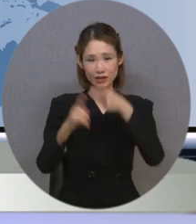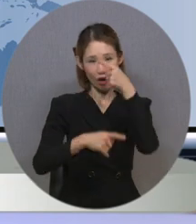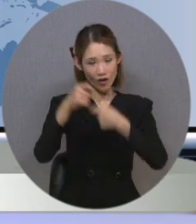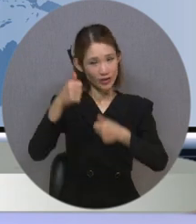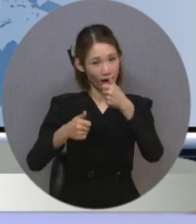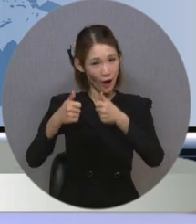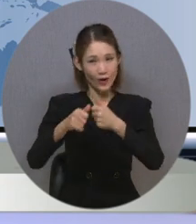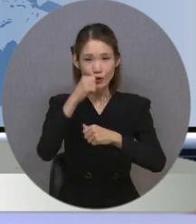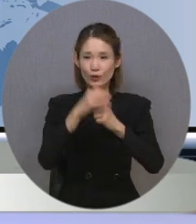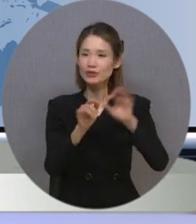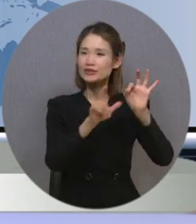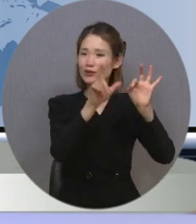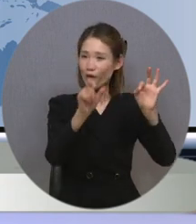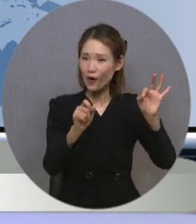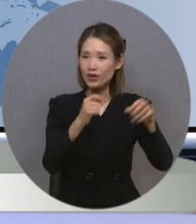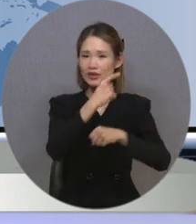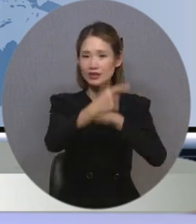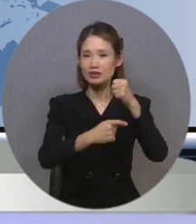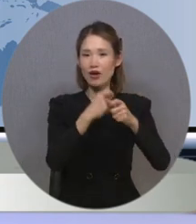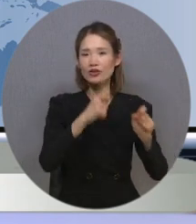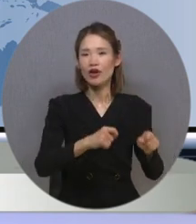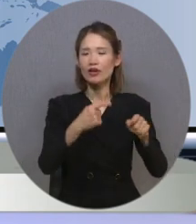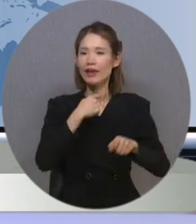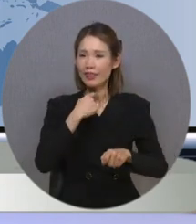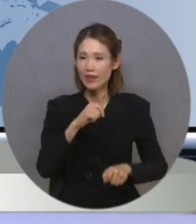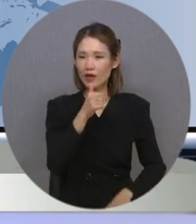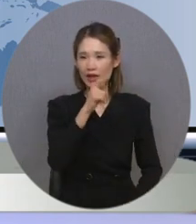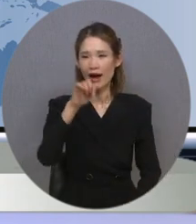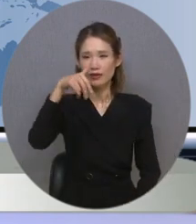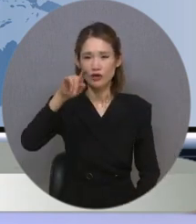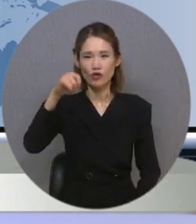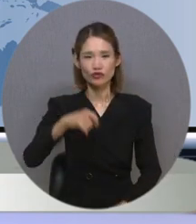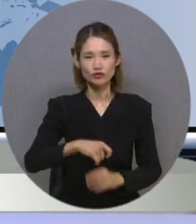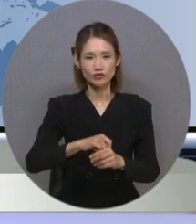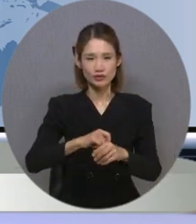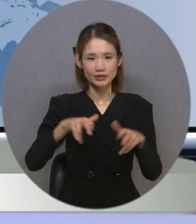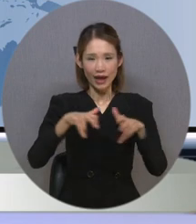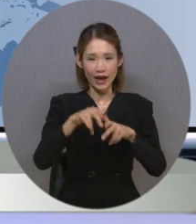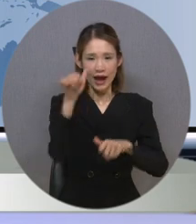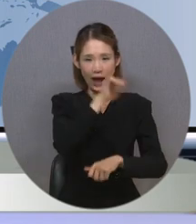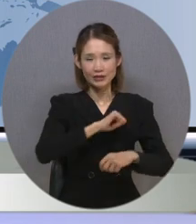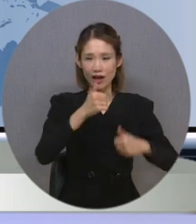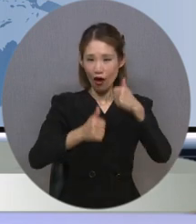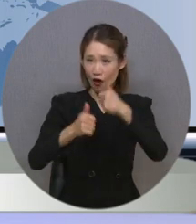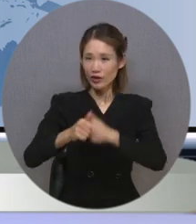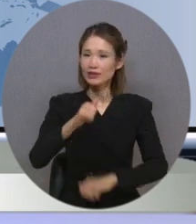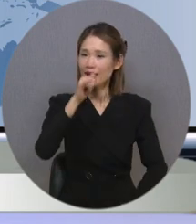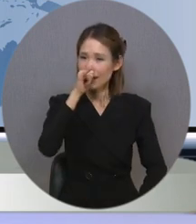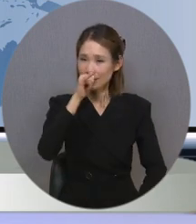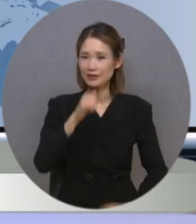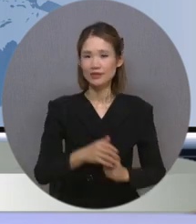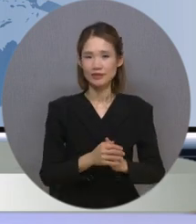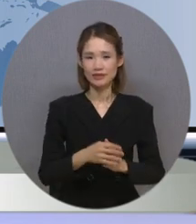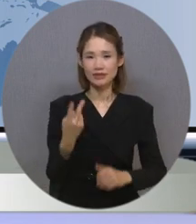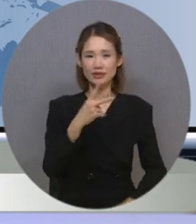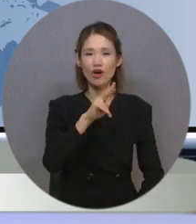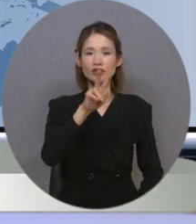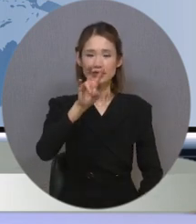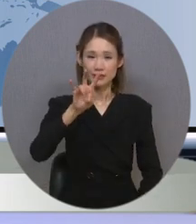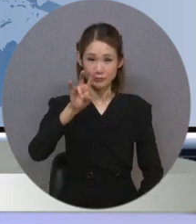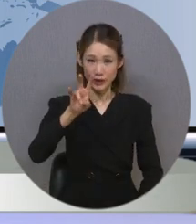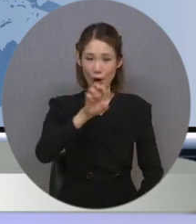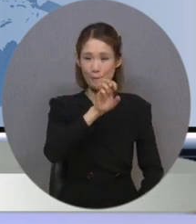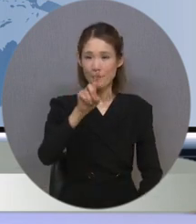열리고 10월에는 1년이 연기된 항저우 장애인 아시아 경기대회가 기다리고 있습니다. 또 2024